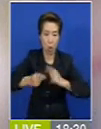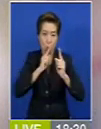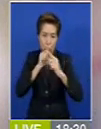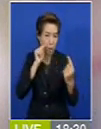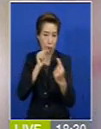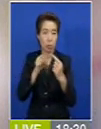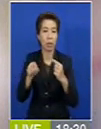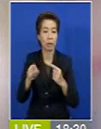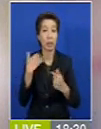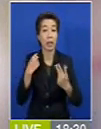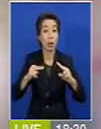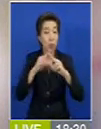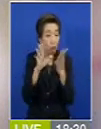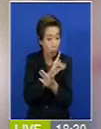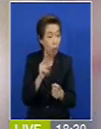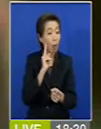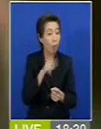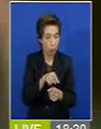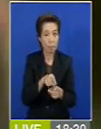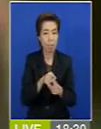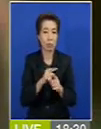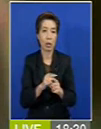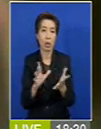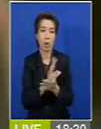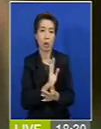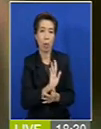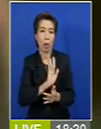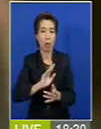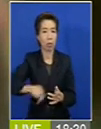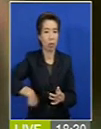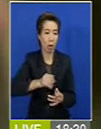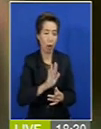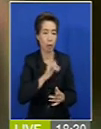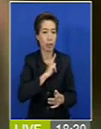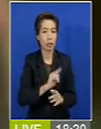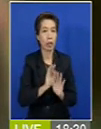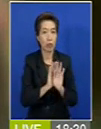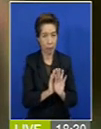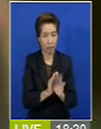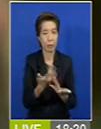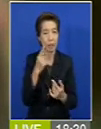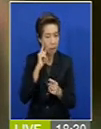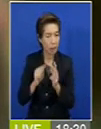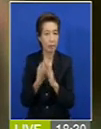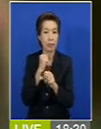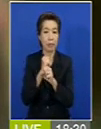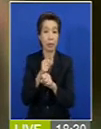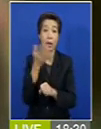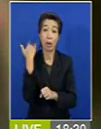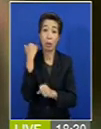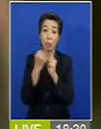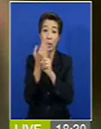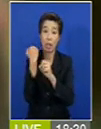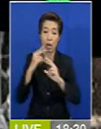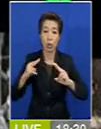ยอะกระทรวงก็มีหน้าที่ที่จะต้องอนุรักษ์วัฒนธรรมของประเทศก็จะเดินหน้าด้วยอย่างปีที่ผ่านมากระทรวงวัฒนธรรมของกัมพู